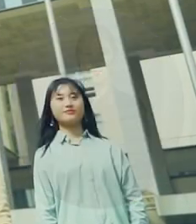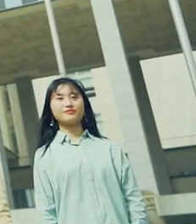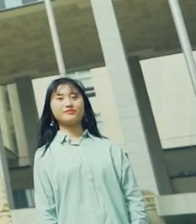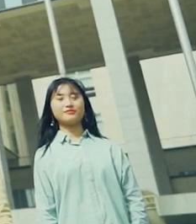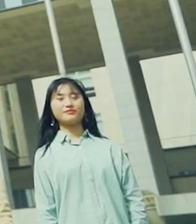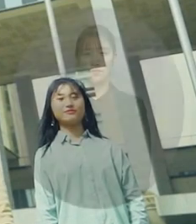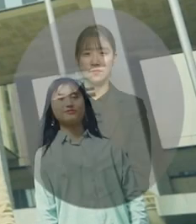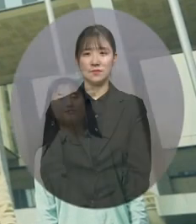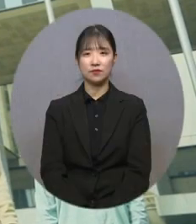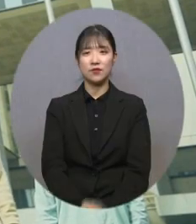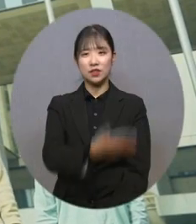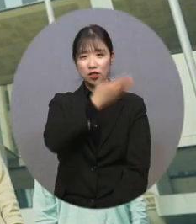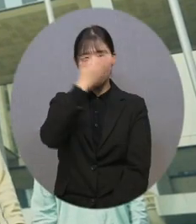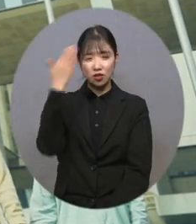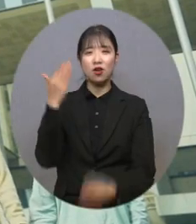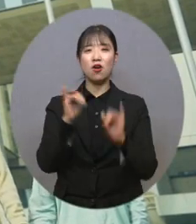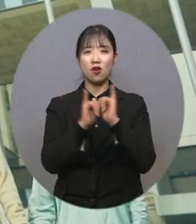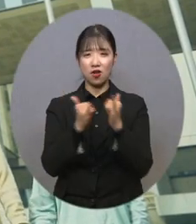청년다운